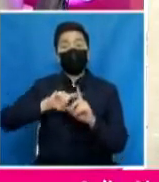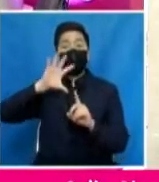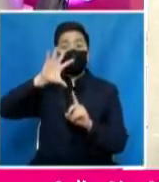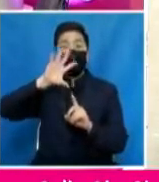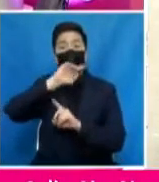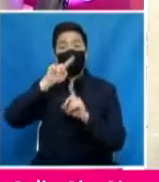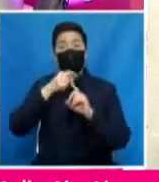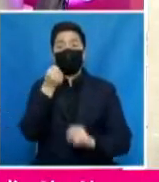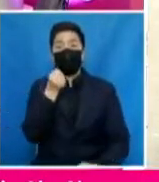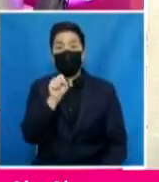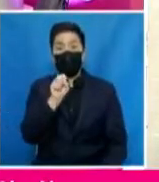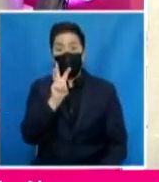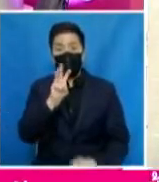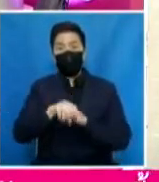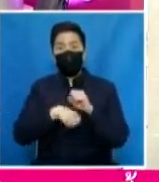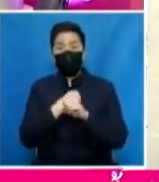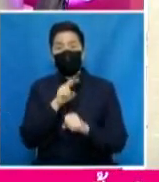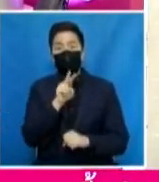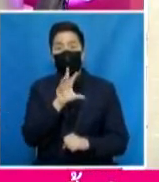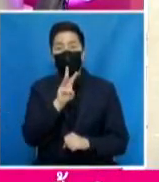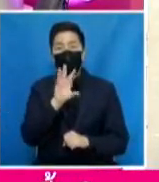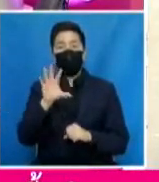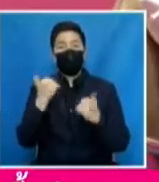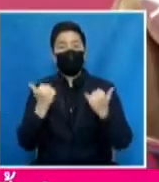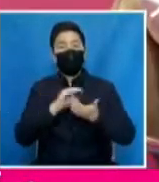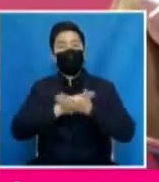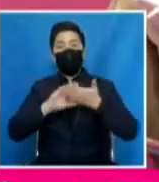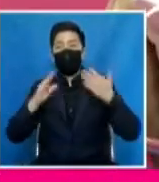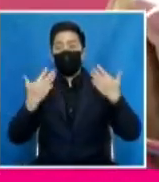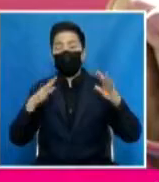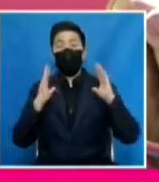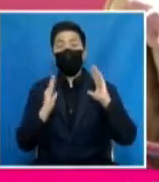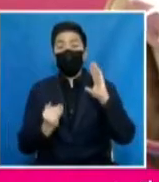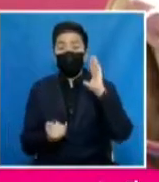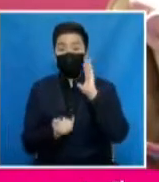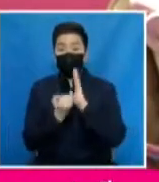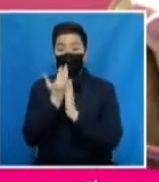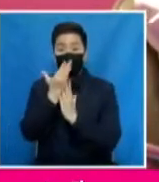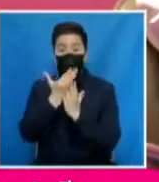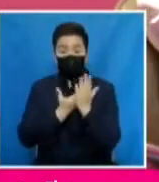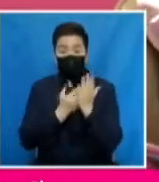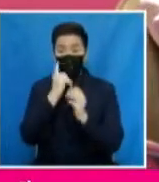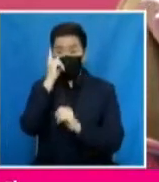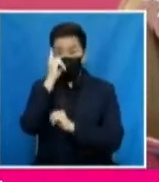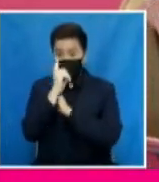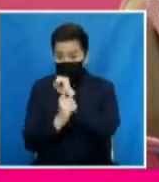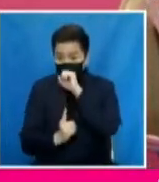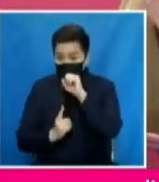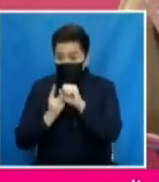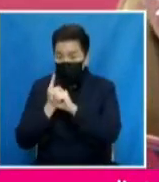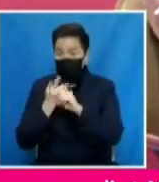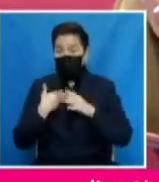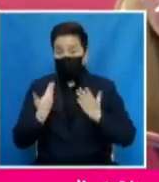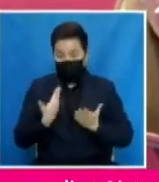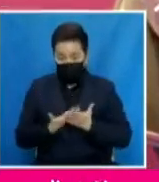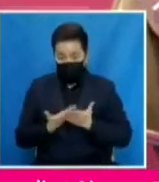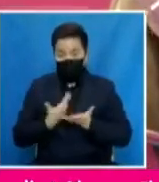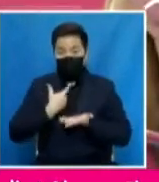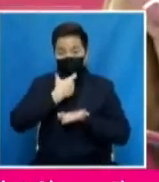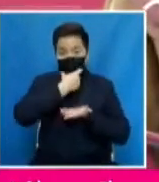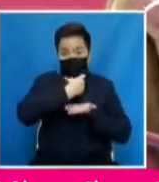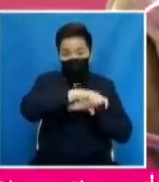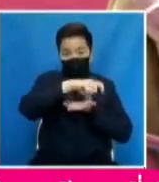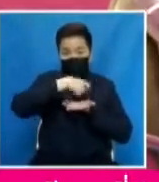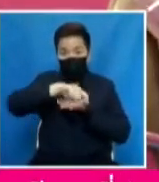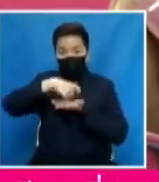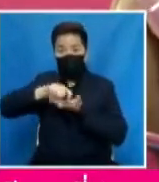ภาคม2565เสร็จสิ้นแล้วค่ะสำหรับผู้ที่ถูกรางวัลสลากออมสินพิเศษ1ปีธนาคารจะโอนเงินรางวัลเข้าบัญ